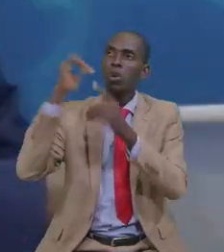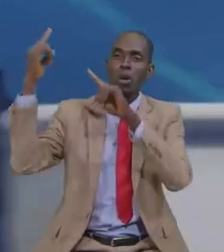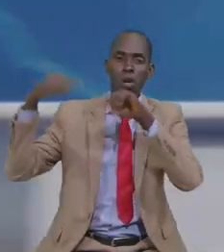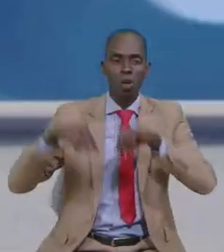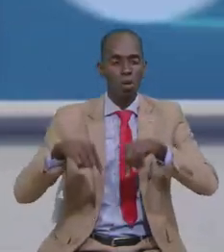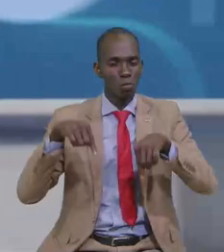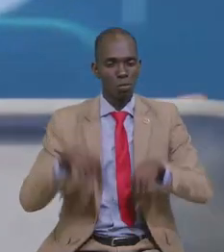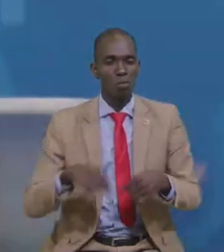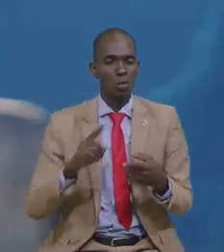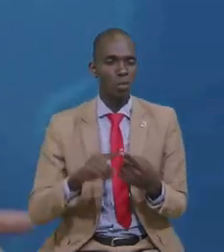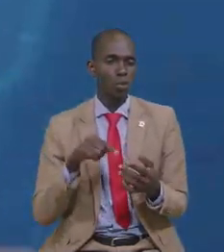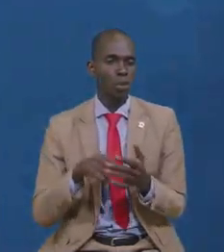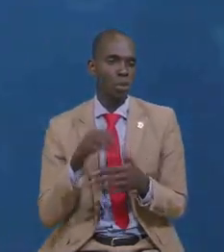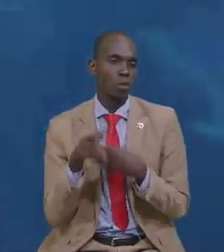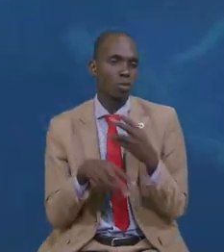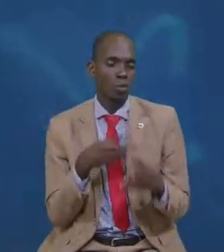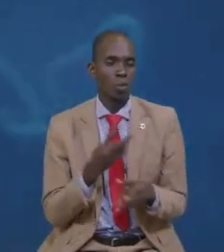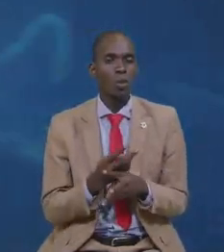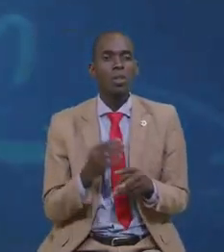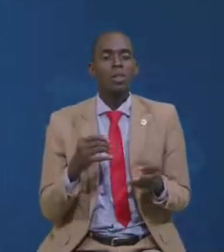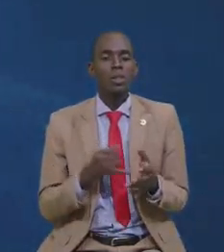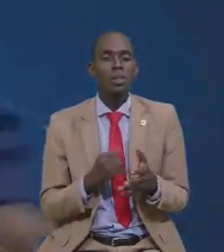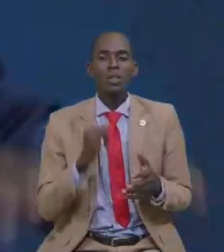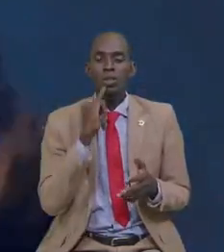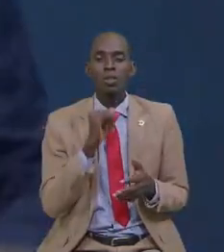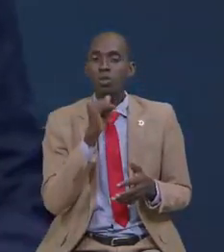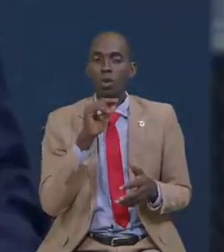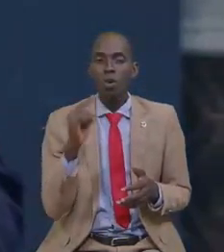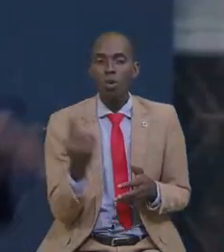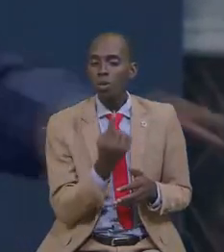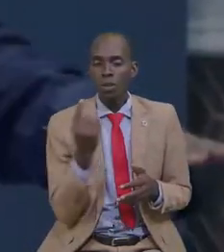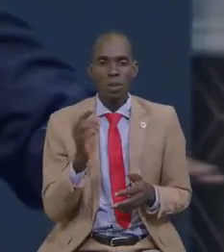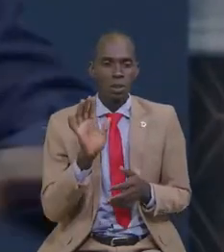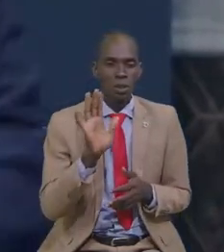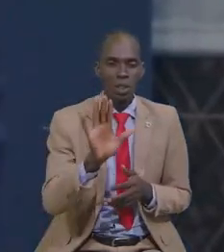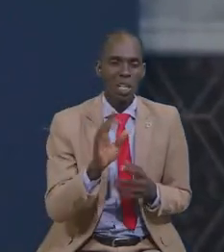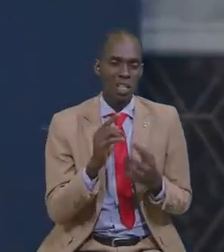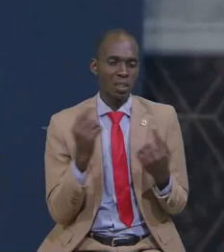interrompu et il ne serait pas venu dans ce monde.